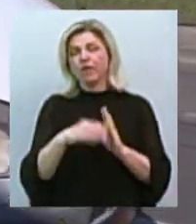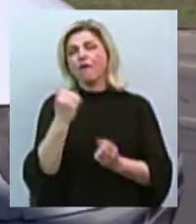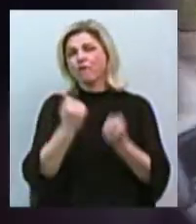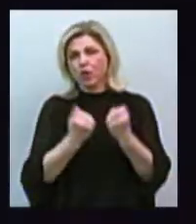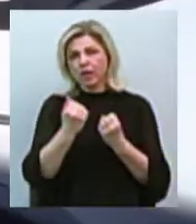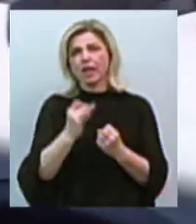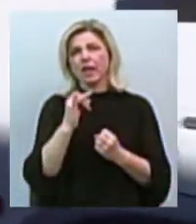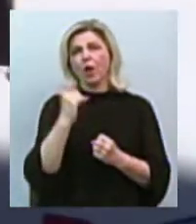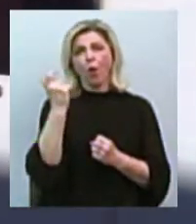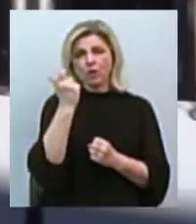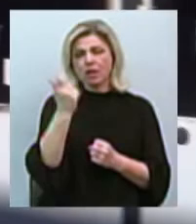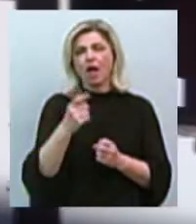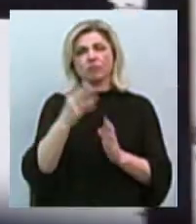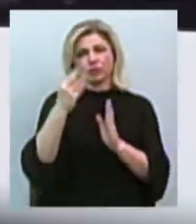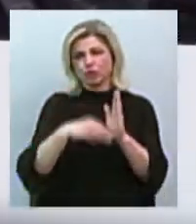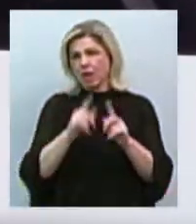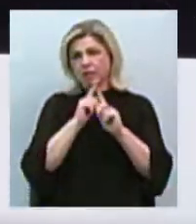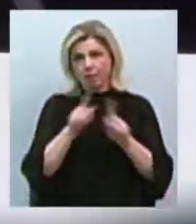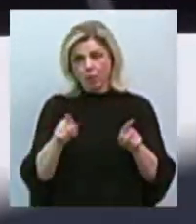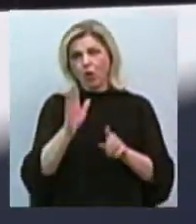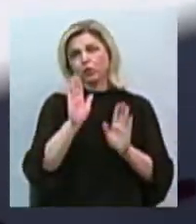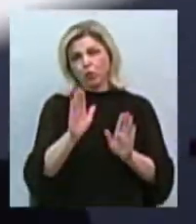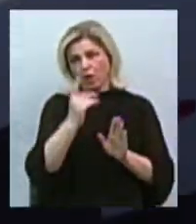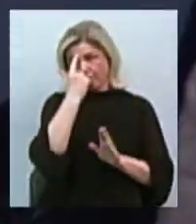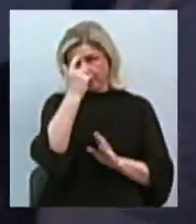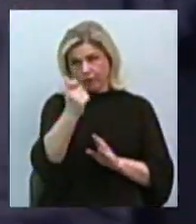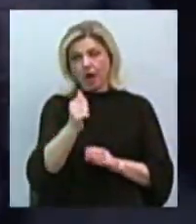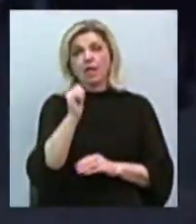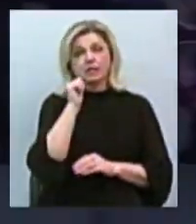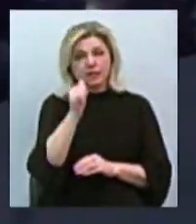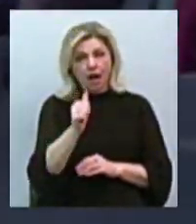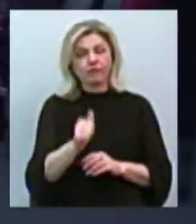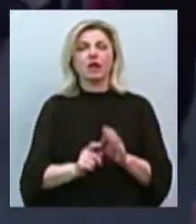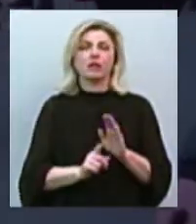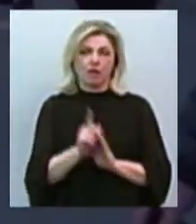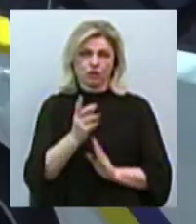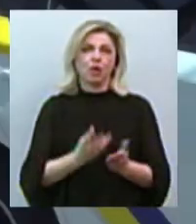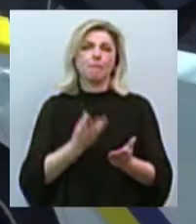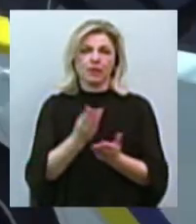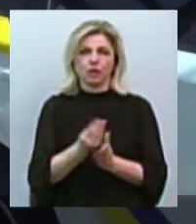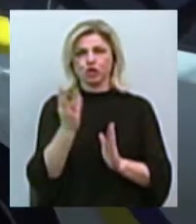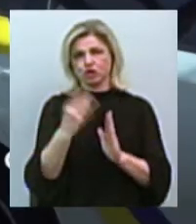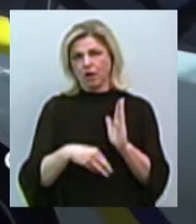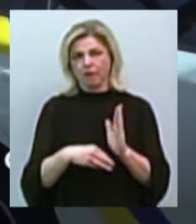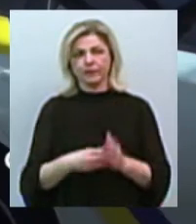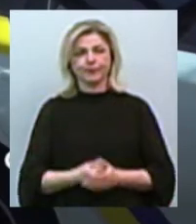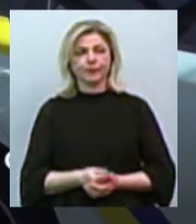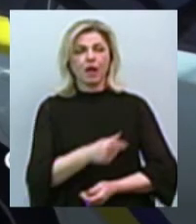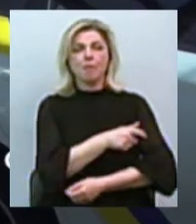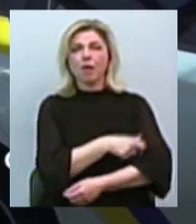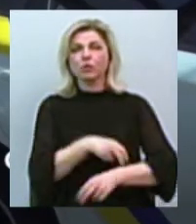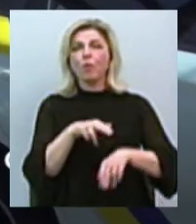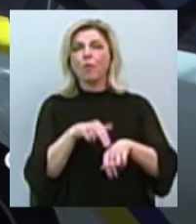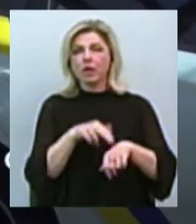фірми-перевізники притягати не будуть. Попереджуватимуть. Відзавтра порушники сплачуватимуть штрафи. Патрульна поліція буде